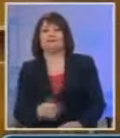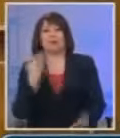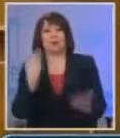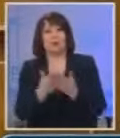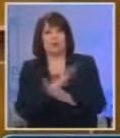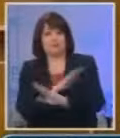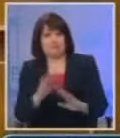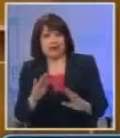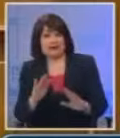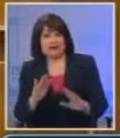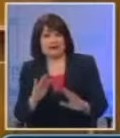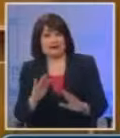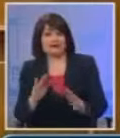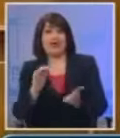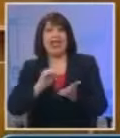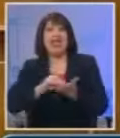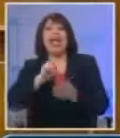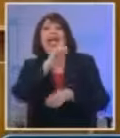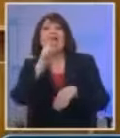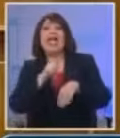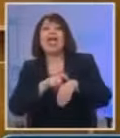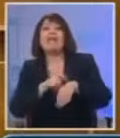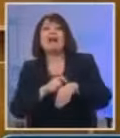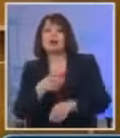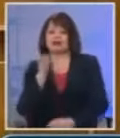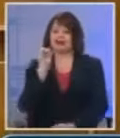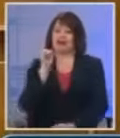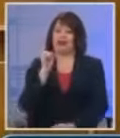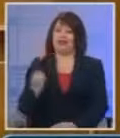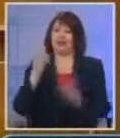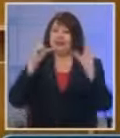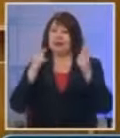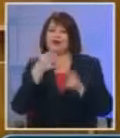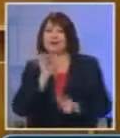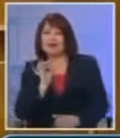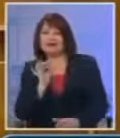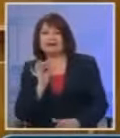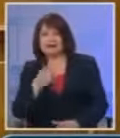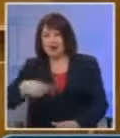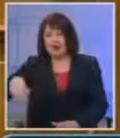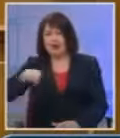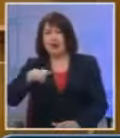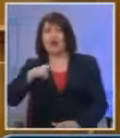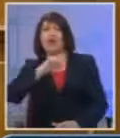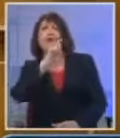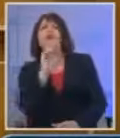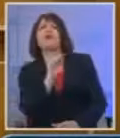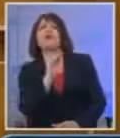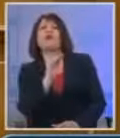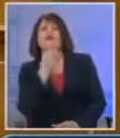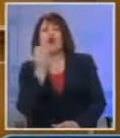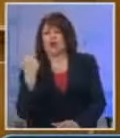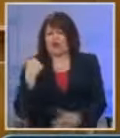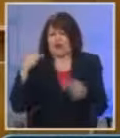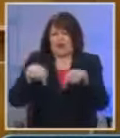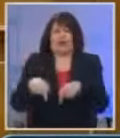Ολοκληρώσατε την επερώτησή σας κατά της Νέας Δημοκρατίας, αλλά το ερώτημα που έχουν όλοι οι συνάδελφοι στα χείλη είναι γιατί μας φέρατε εδώ.